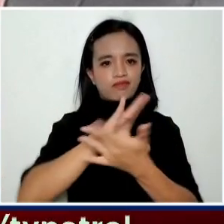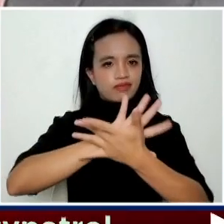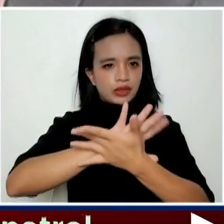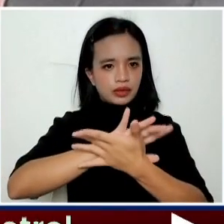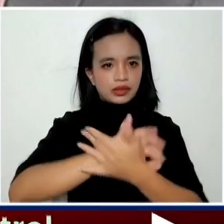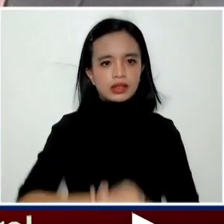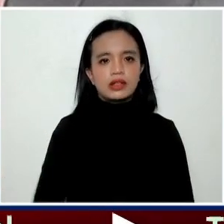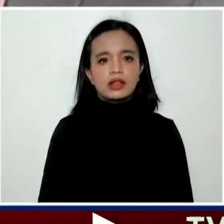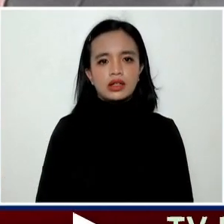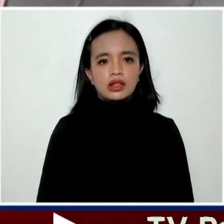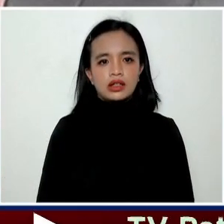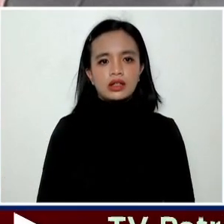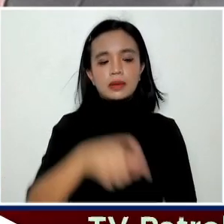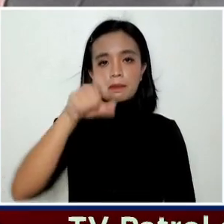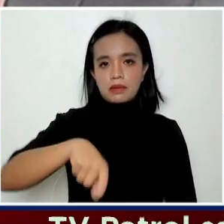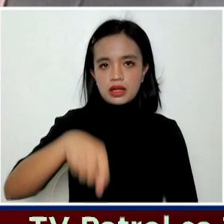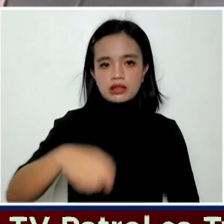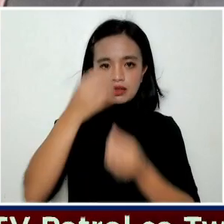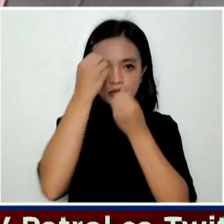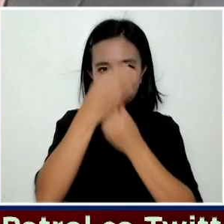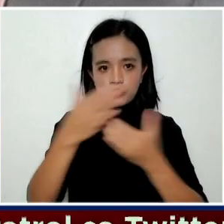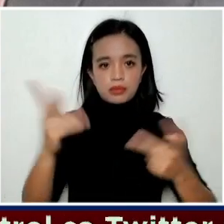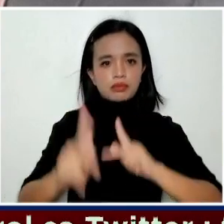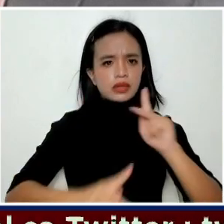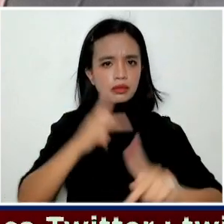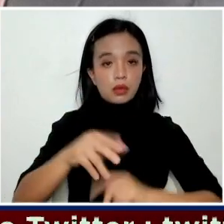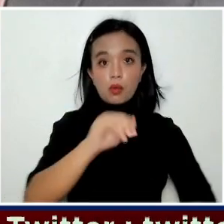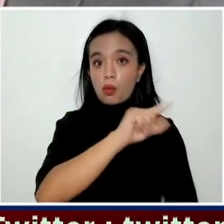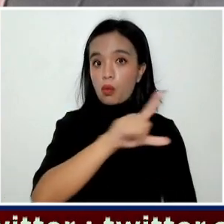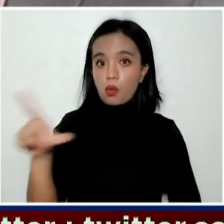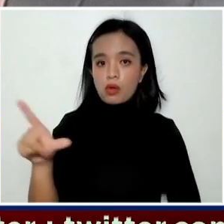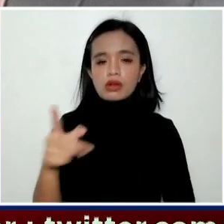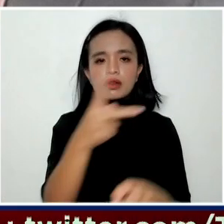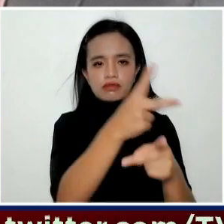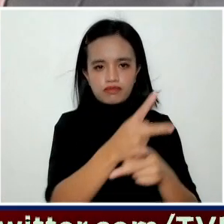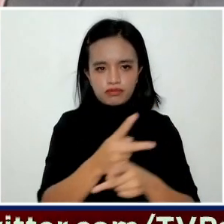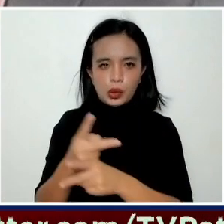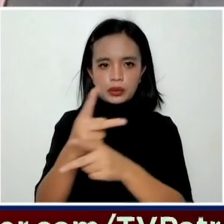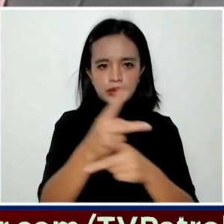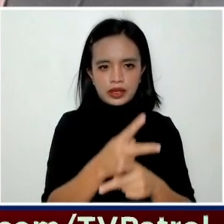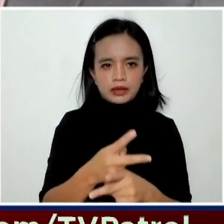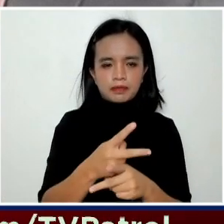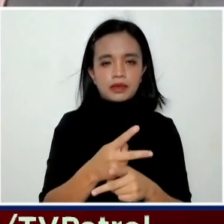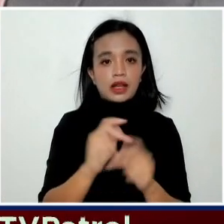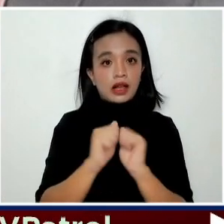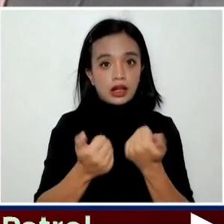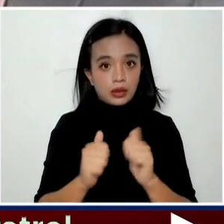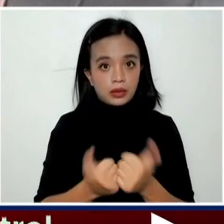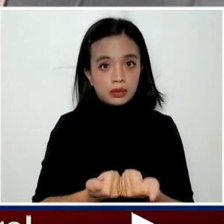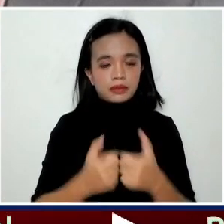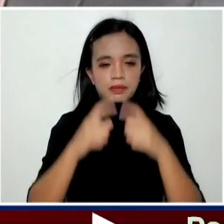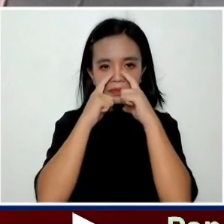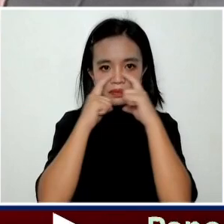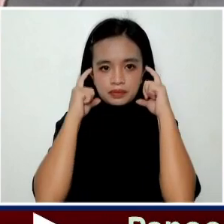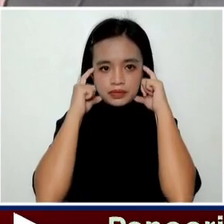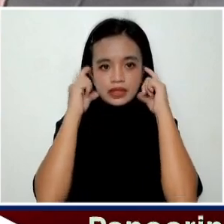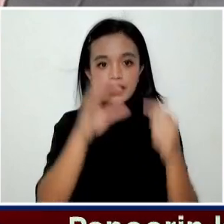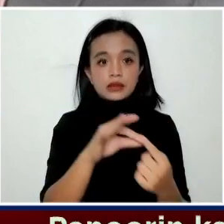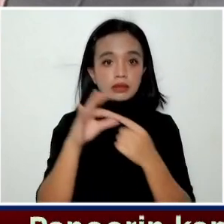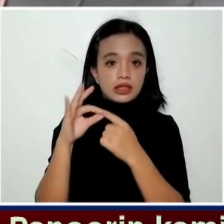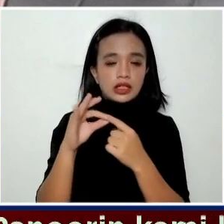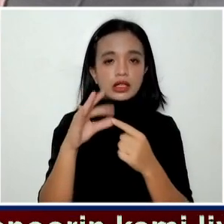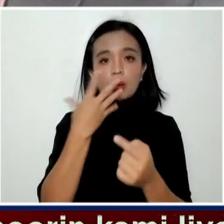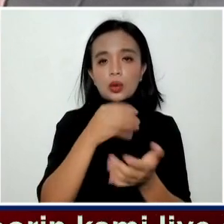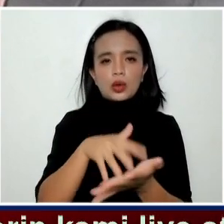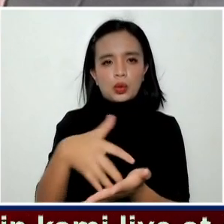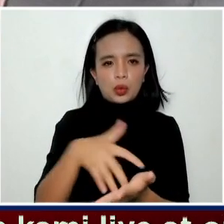up, we need to tell the people, everyone, protect ourselves by wearing the face mask, especially the vulnerable population. These